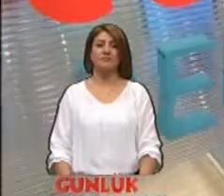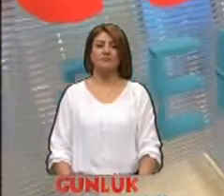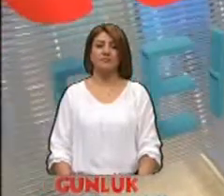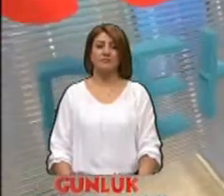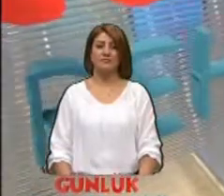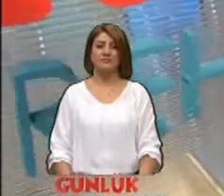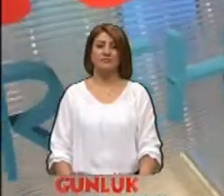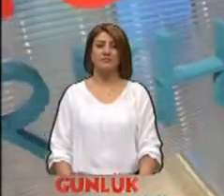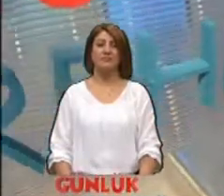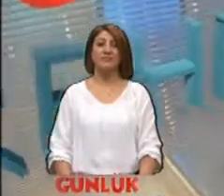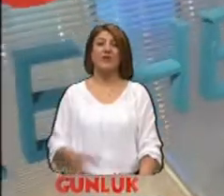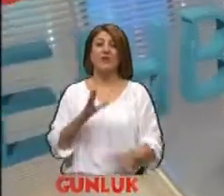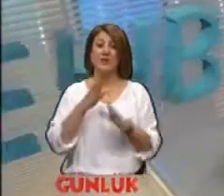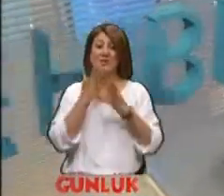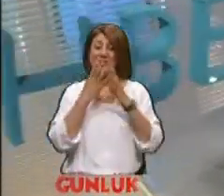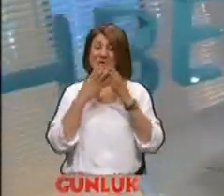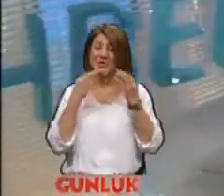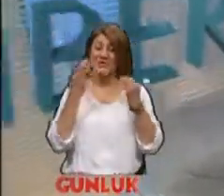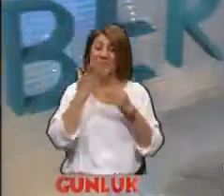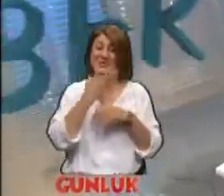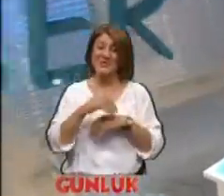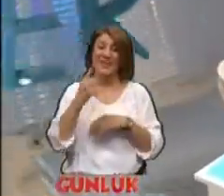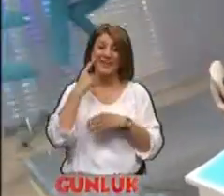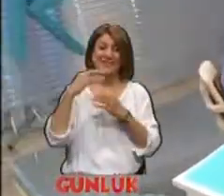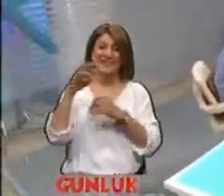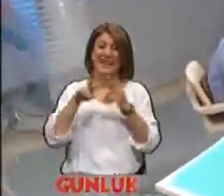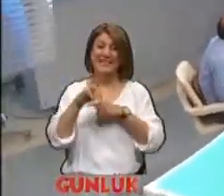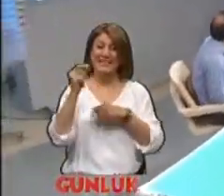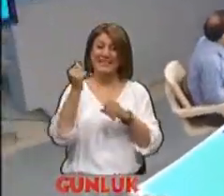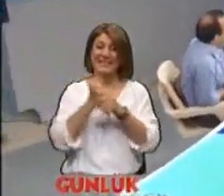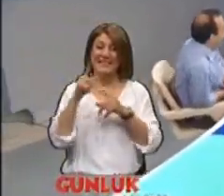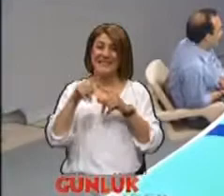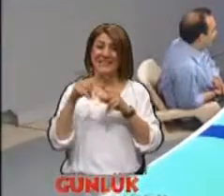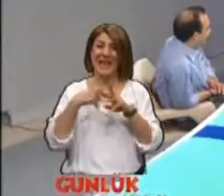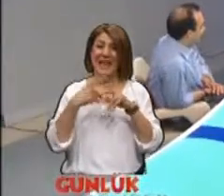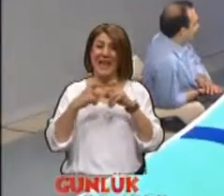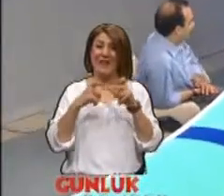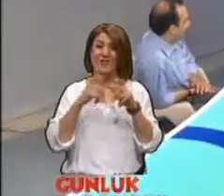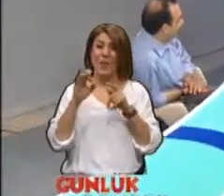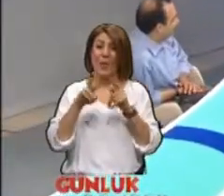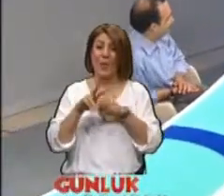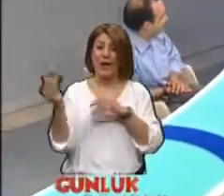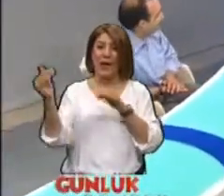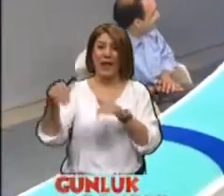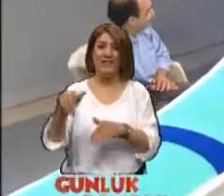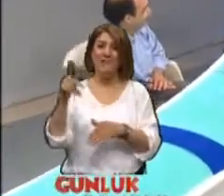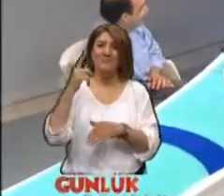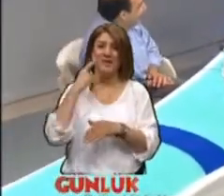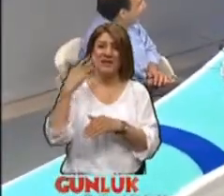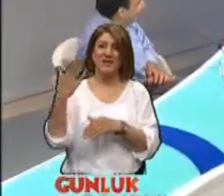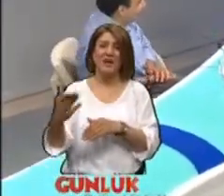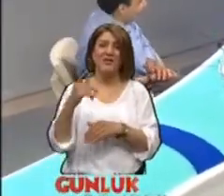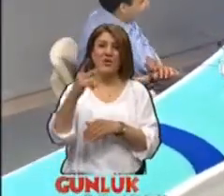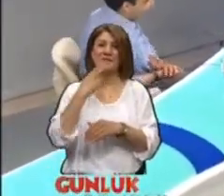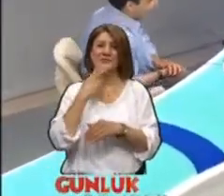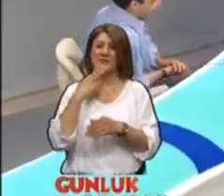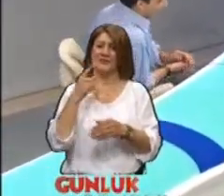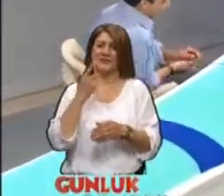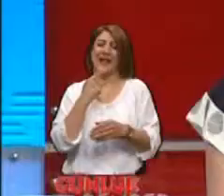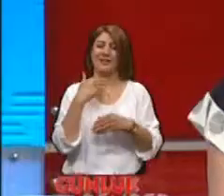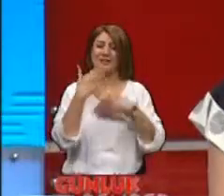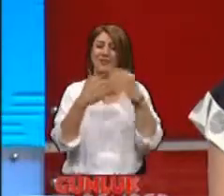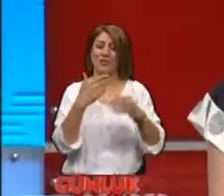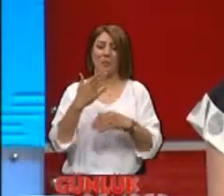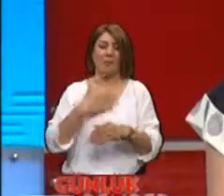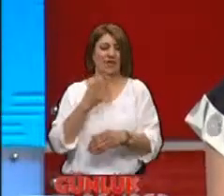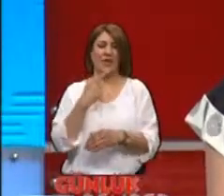Ay çok şeker. Güzel insan Bülter Soy geldi. Diyor ki Pınar diyor Simin Hanım o kadar diyor iltifat ediyorsun bana bu kadar iltifat